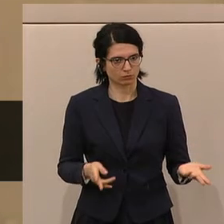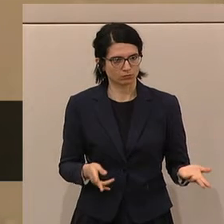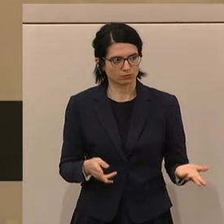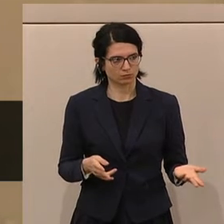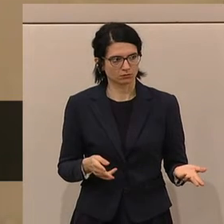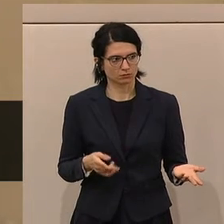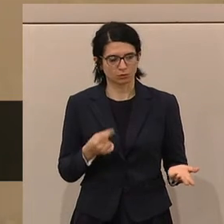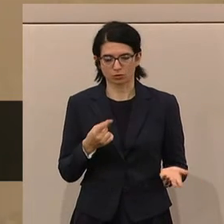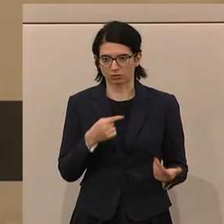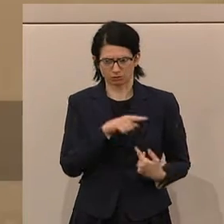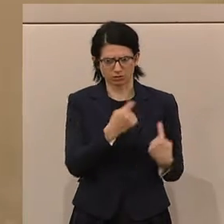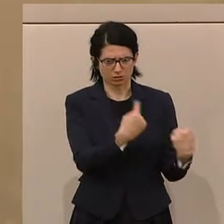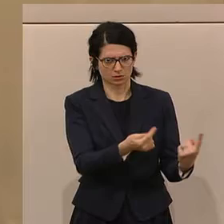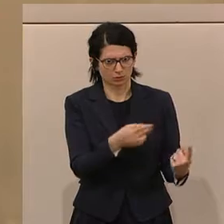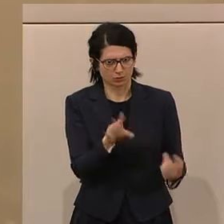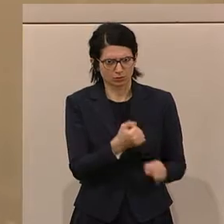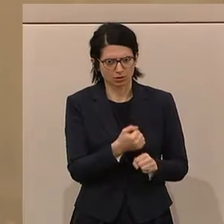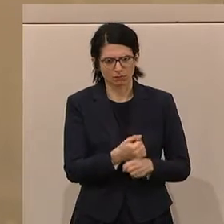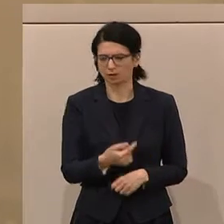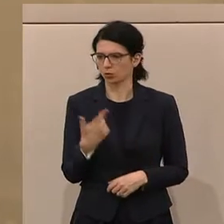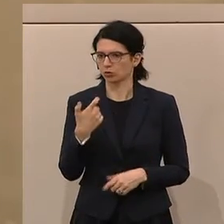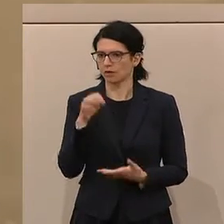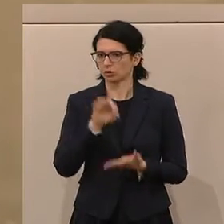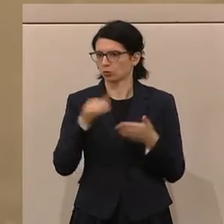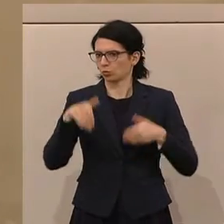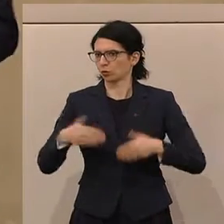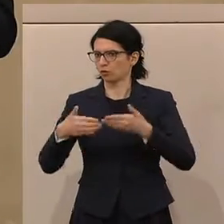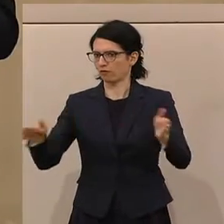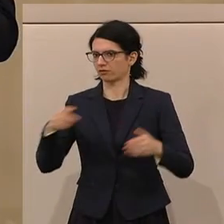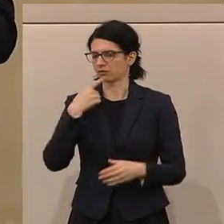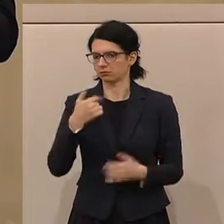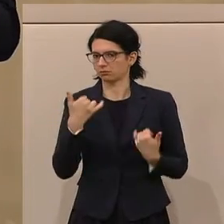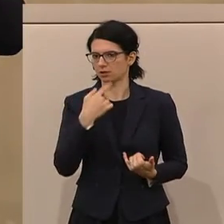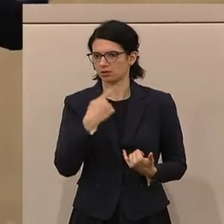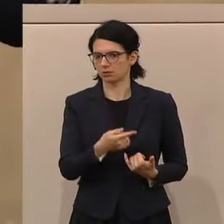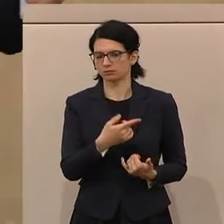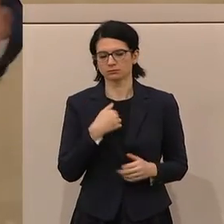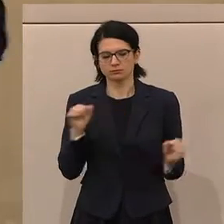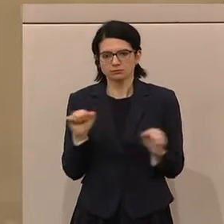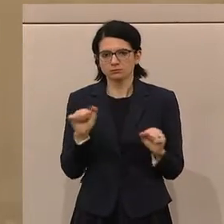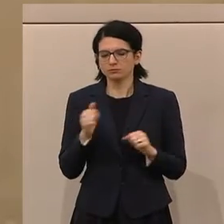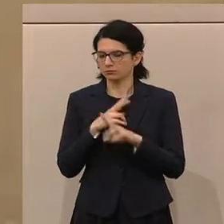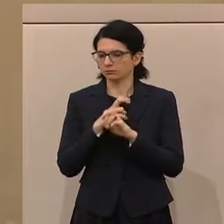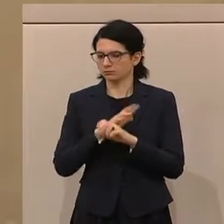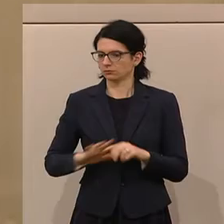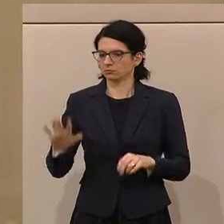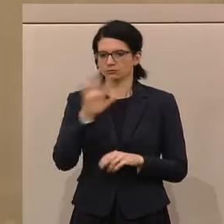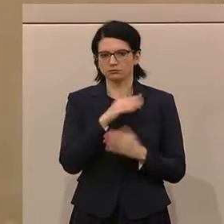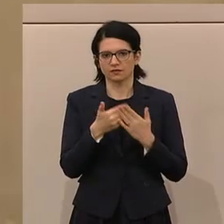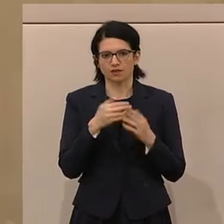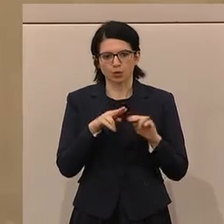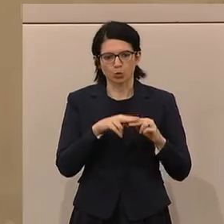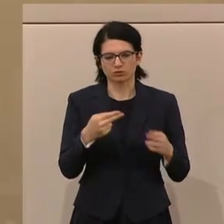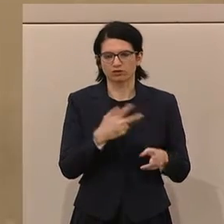Sie haben diese Verunsicherung auch verursacht. Und der zweite Punkt ist, den man offen ansprechen muss, jetzt sagen Sie, ein Wahnsinn, die Menschen in Österreich sind wegen der Umfang